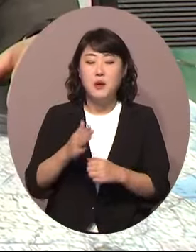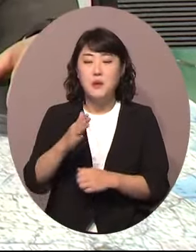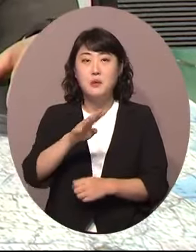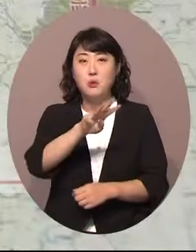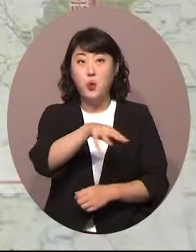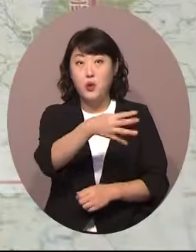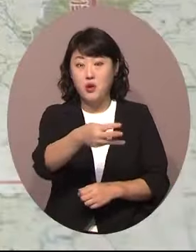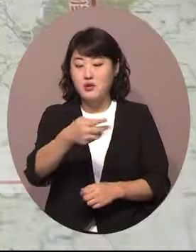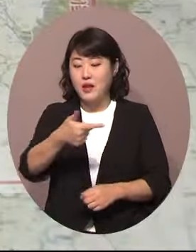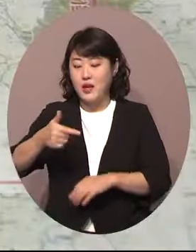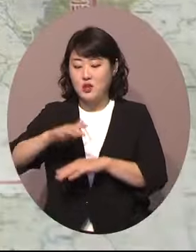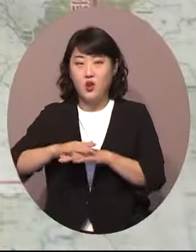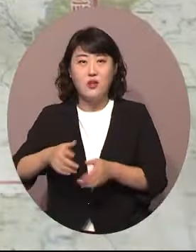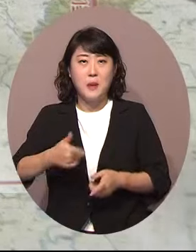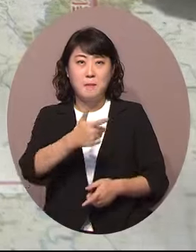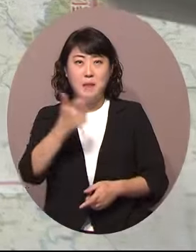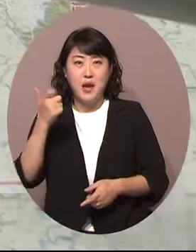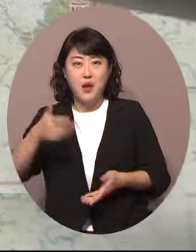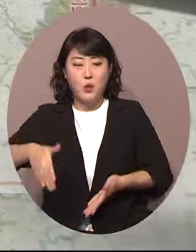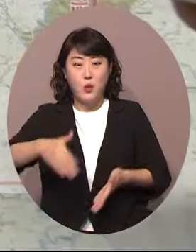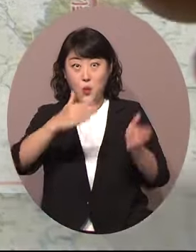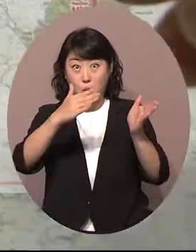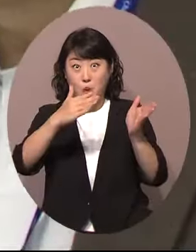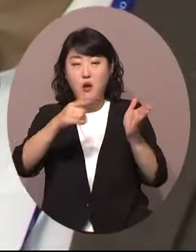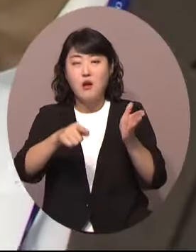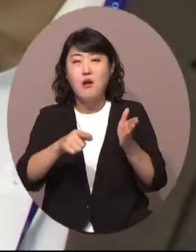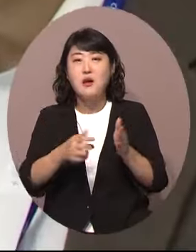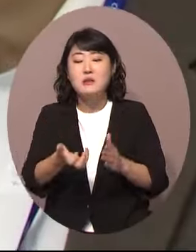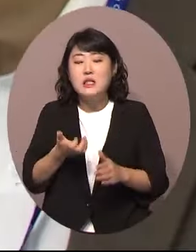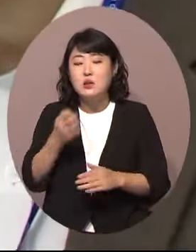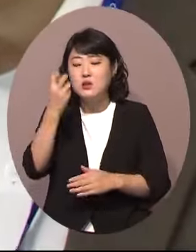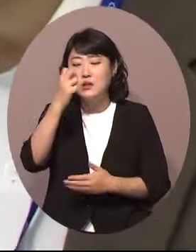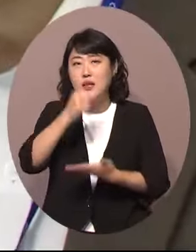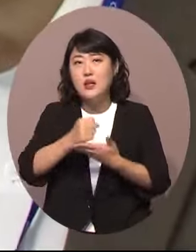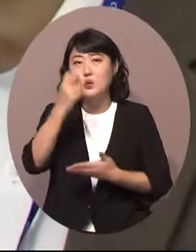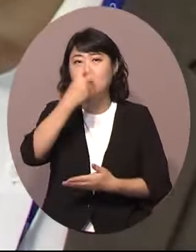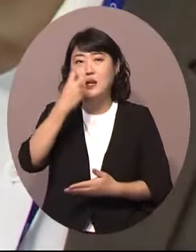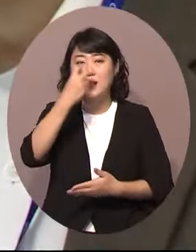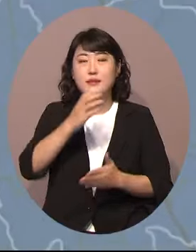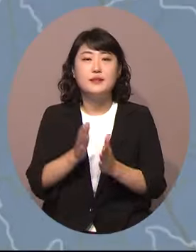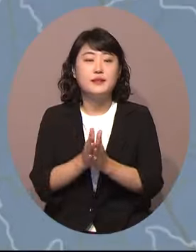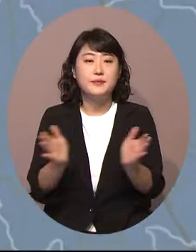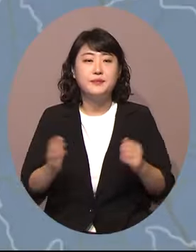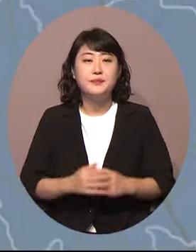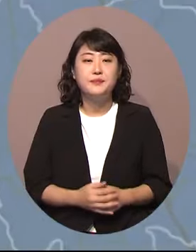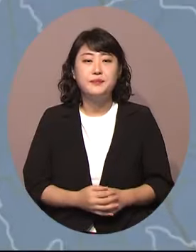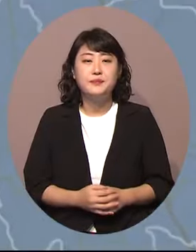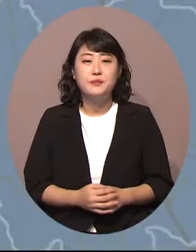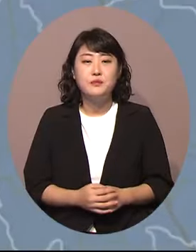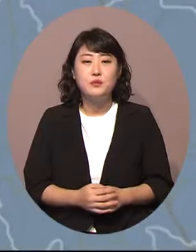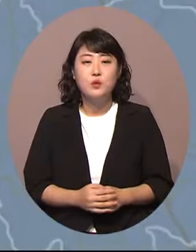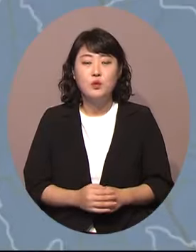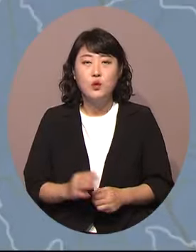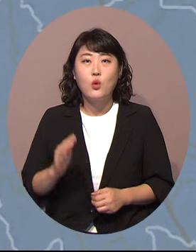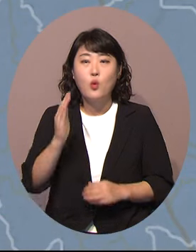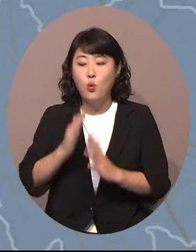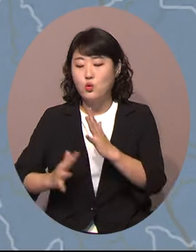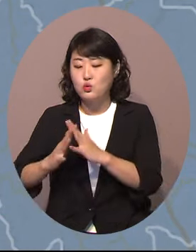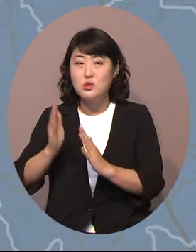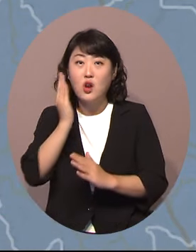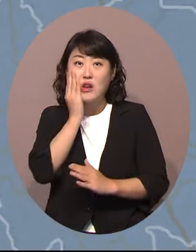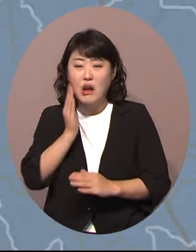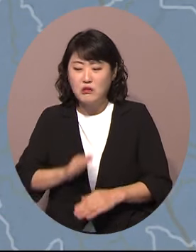직선으로 있는 보령 대전 고속도로 건설 사업 사전타당성 조사에 착수했습니다 공주와 청을 우회하는